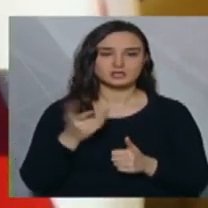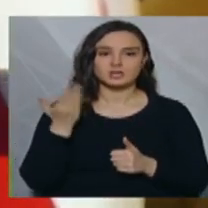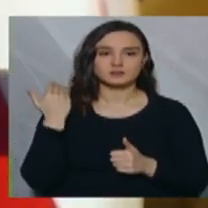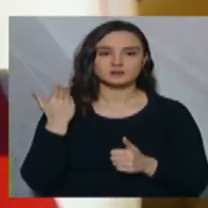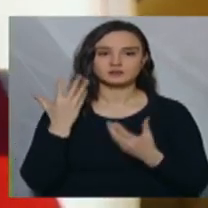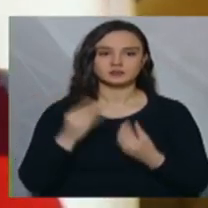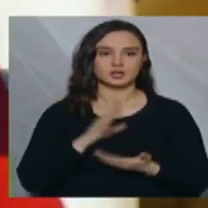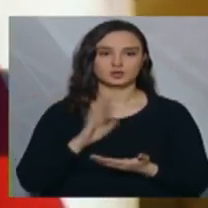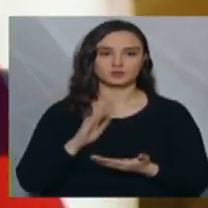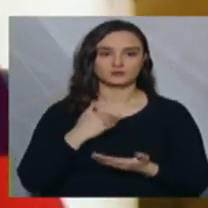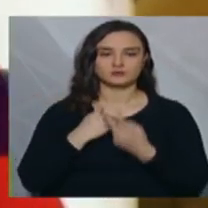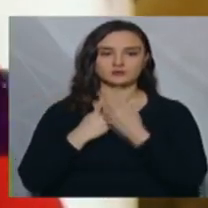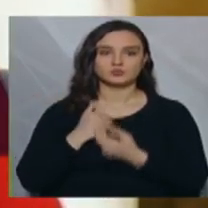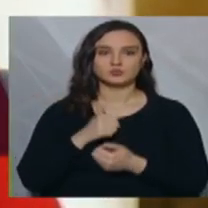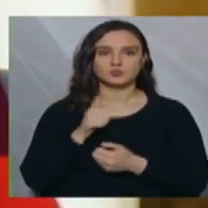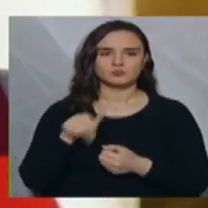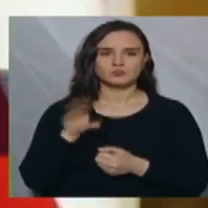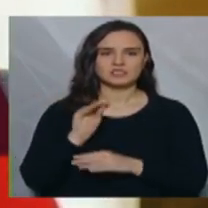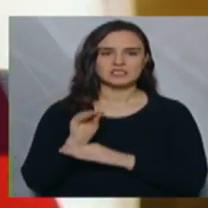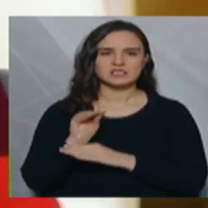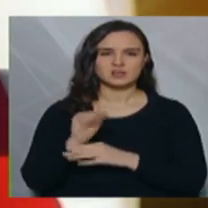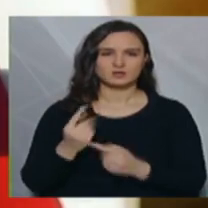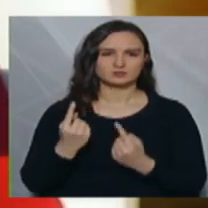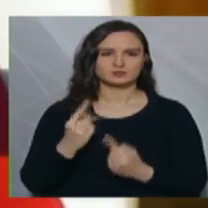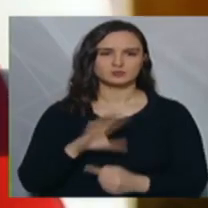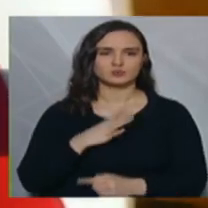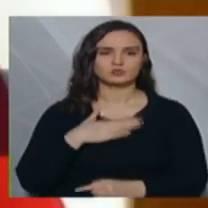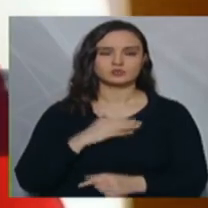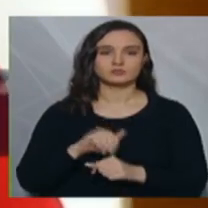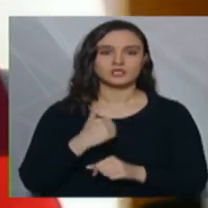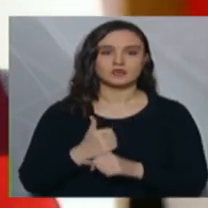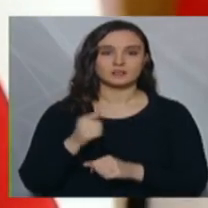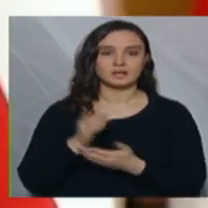წინ, და ჩვენ ხედავდით, როგორ კრიტიკის ქარცეცხლში გაატარეს ჩვენი მთავარი სტრატეგიული პარტნიორი.